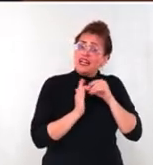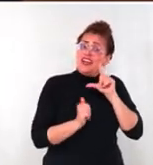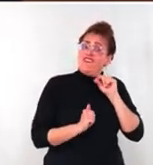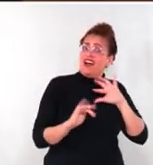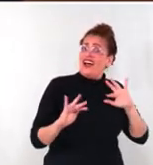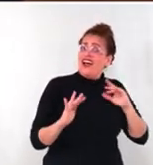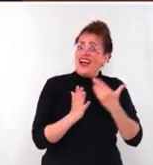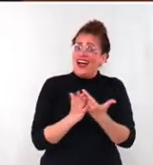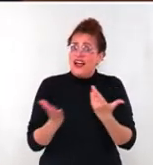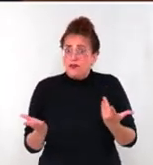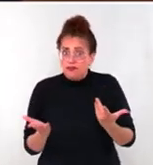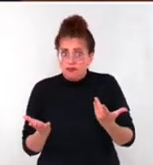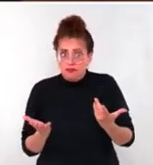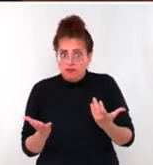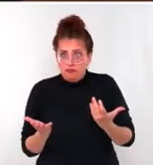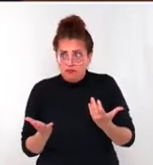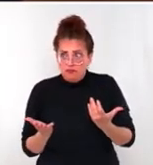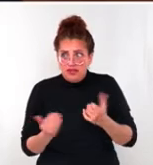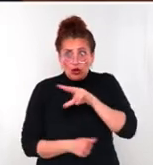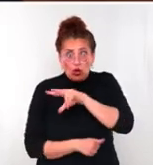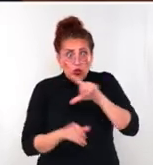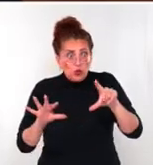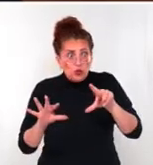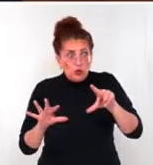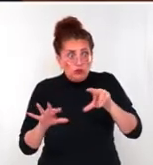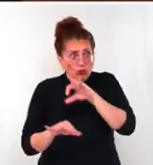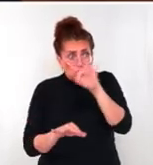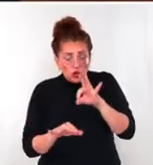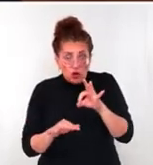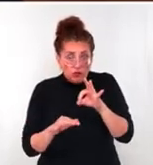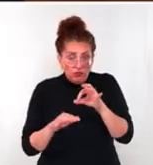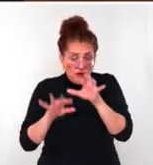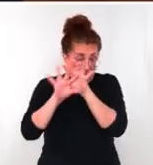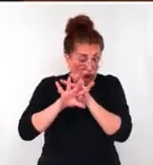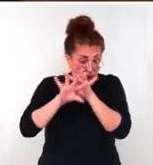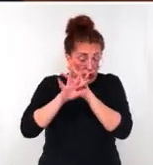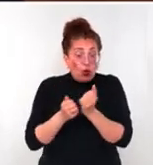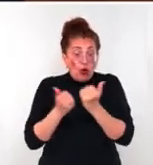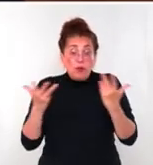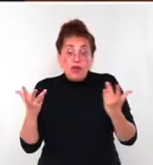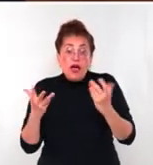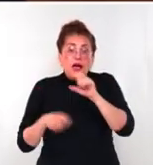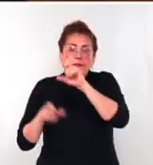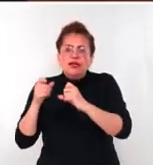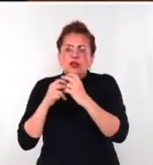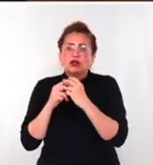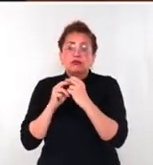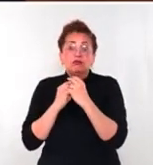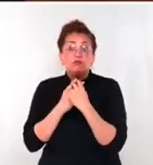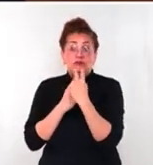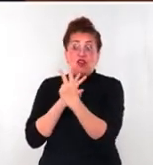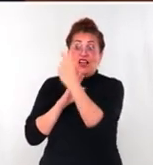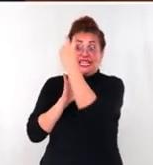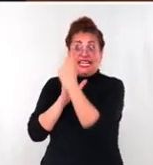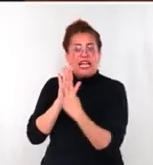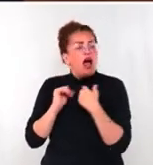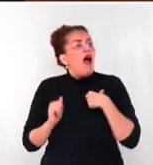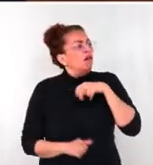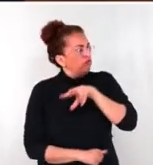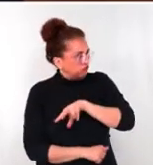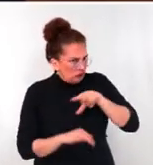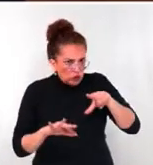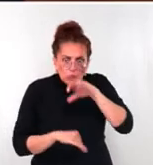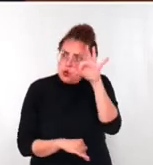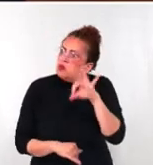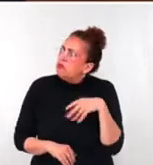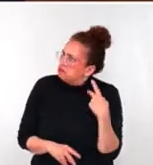vous n'indiquez pas le nombre, vous n'indiquez pas les chiffres, et les gens qui nous écoutent se disent « Ah oui, 38% quand même, c'est pas mal, hein, 38%, attends,